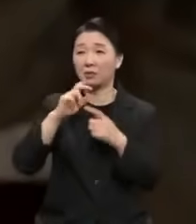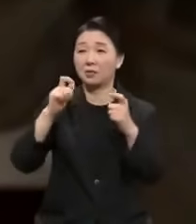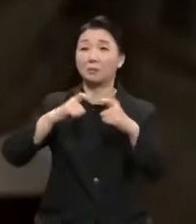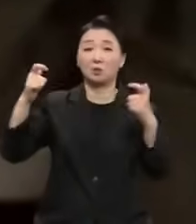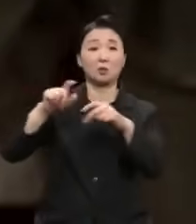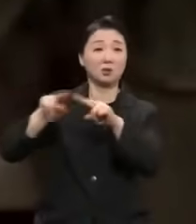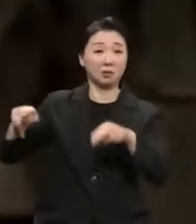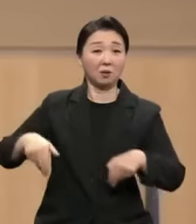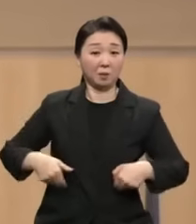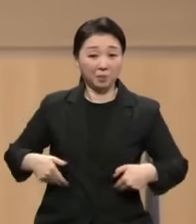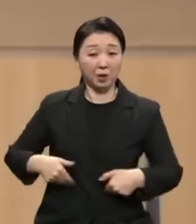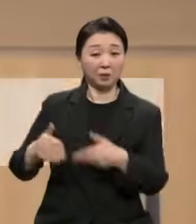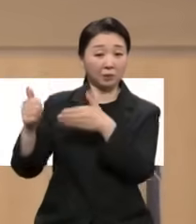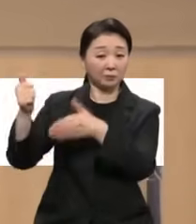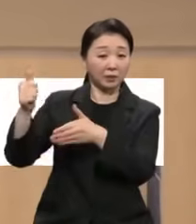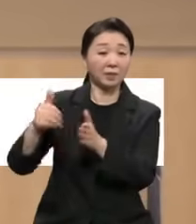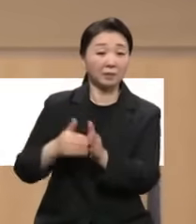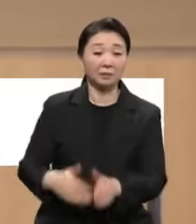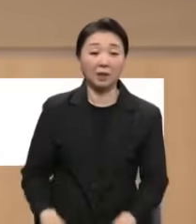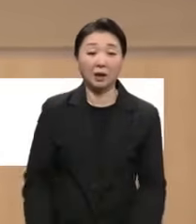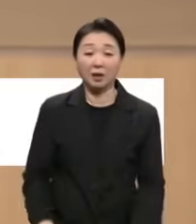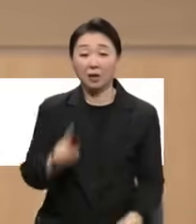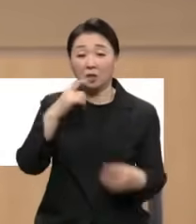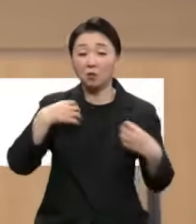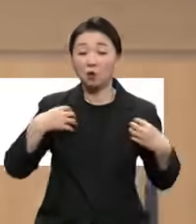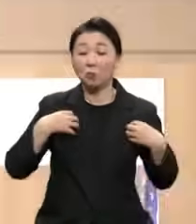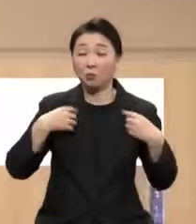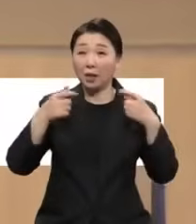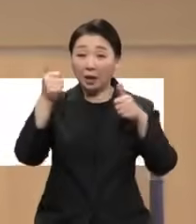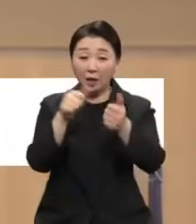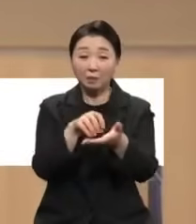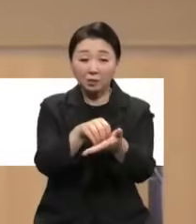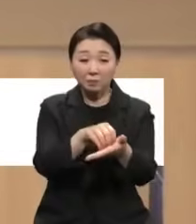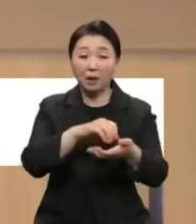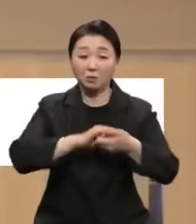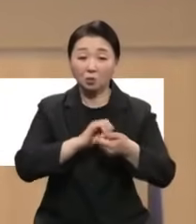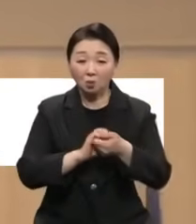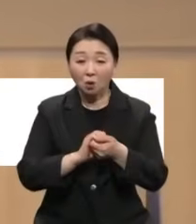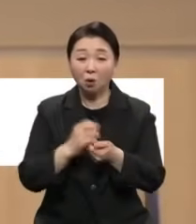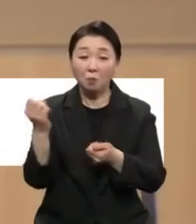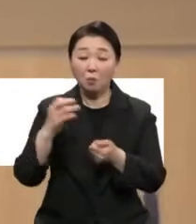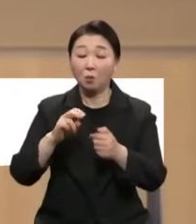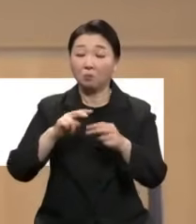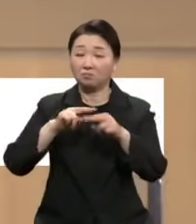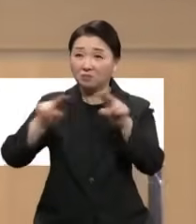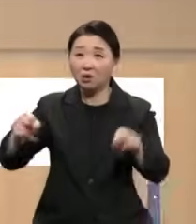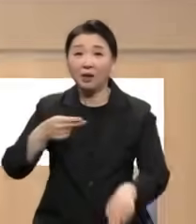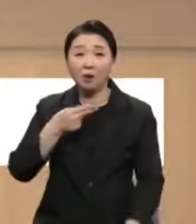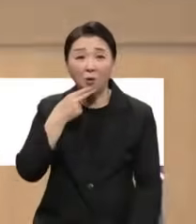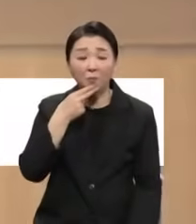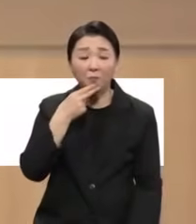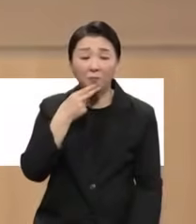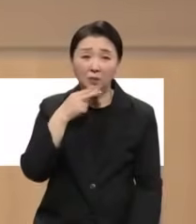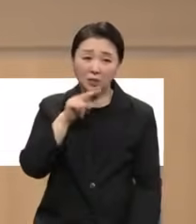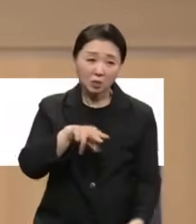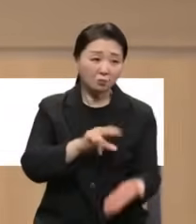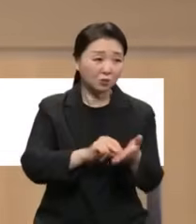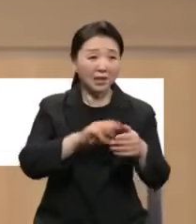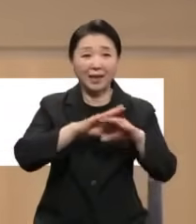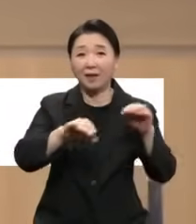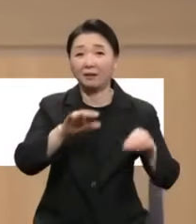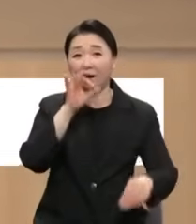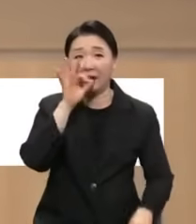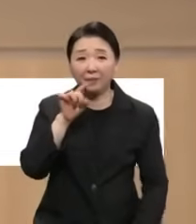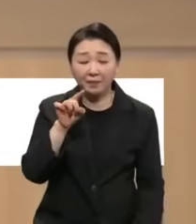촉구했습니다. 정부에 의한 입학 정원과 정원 배정의 철회가 없는 한 이 위기는 해결될 수 없으며